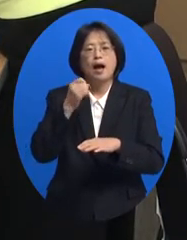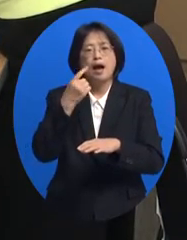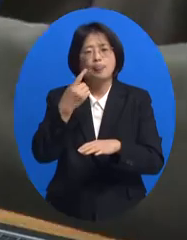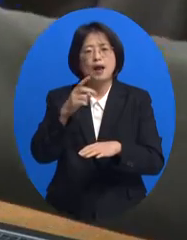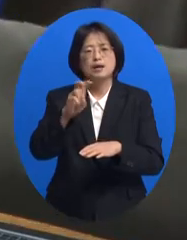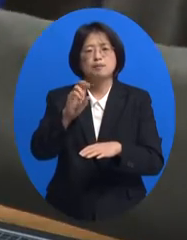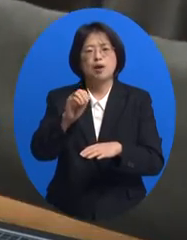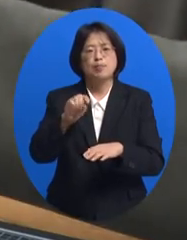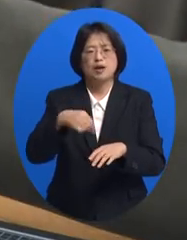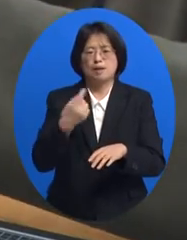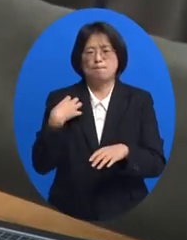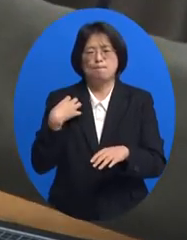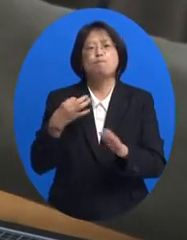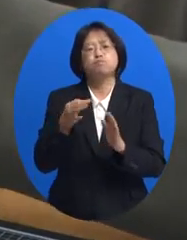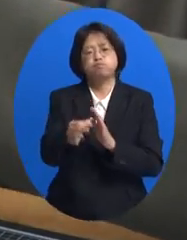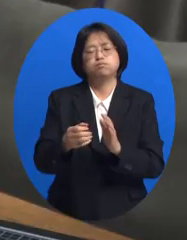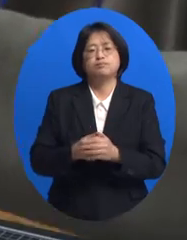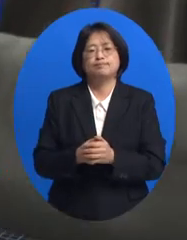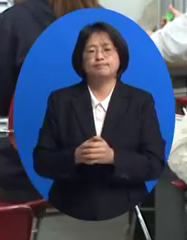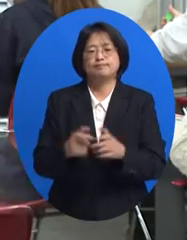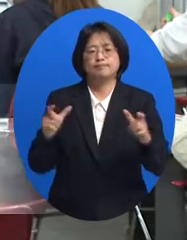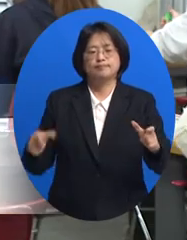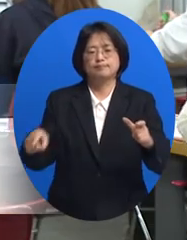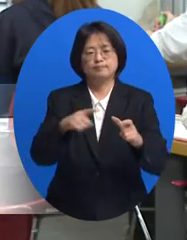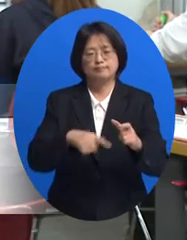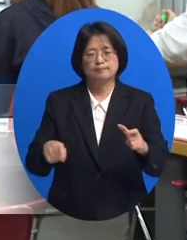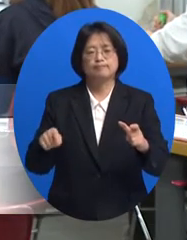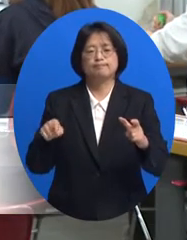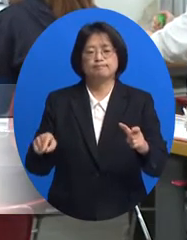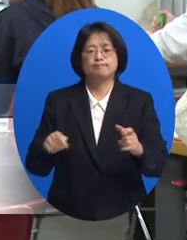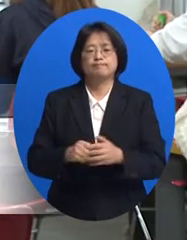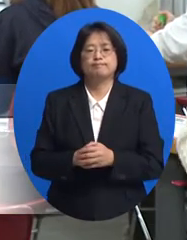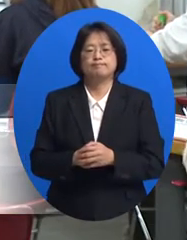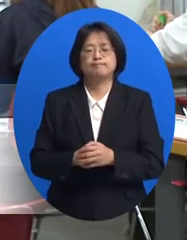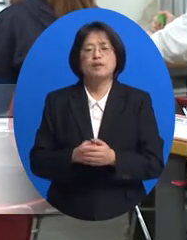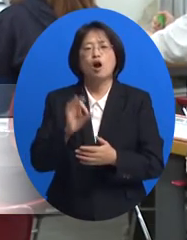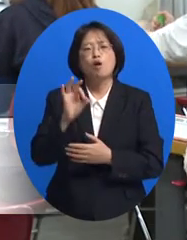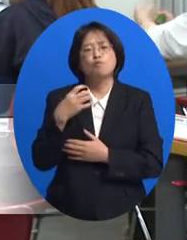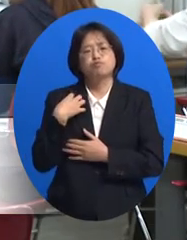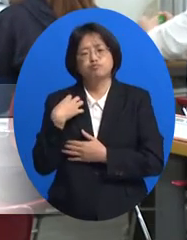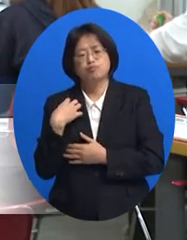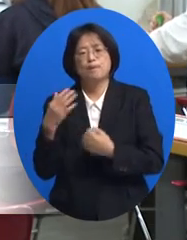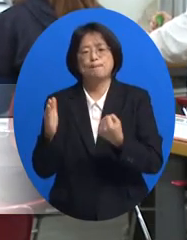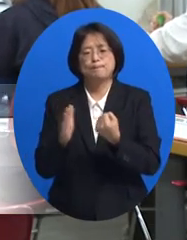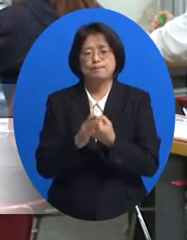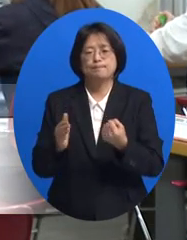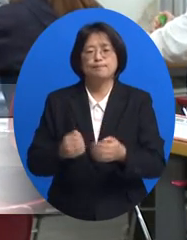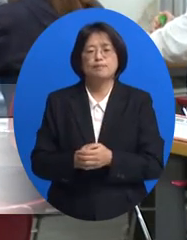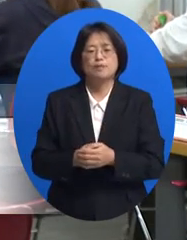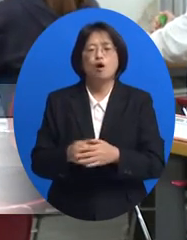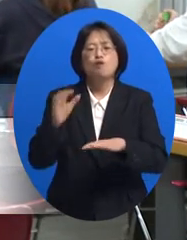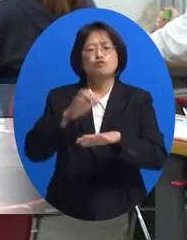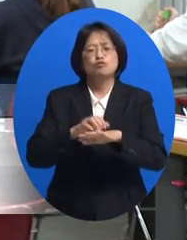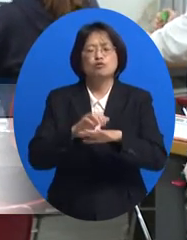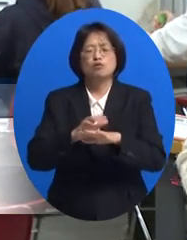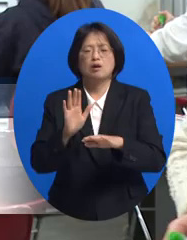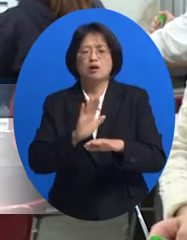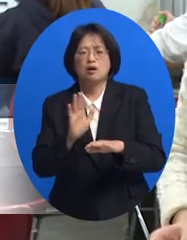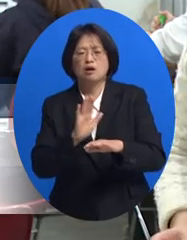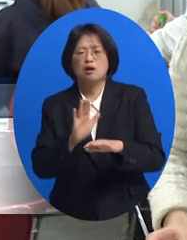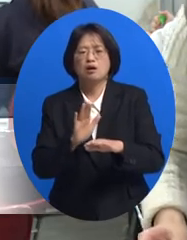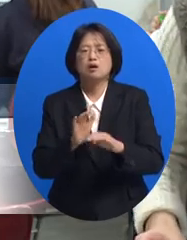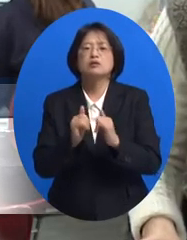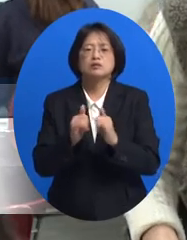20만 원을 자부담해야 하는 상황입니다 지역 사회 안에서 어 그 비용이 부담스러워서 훈련을